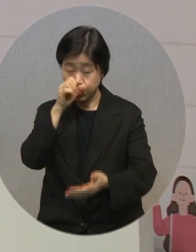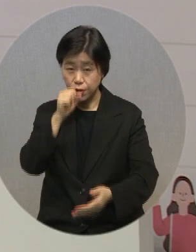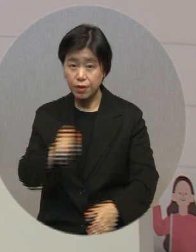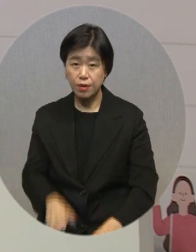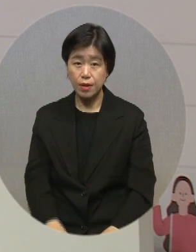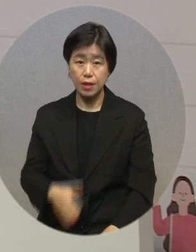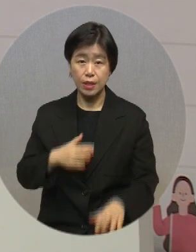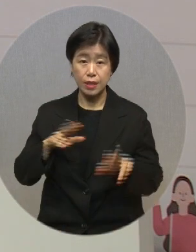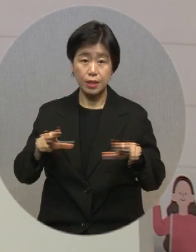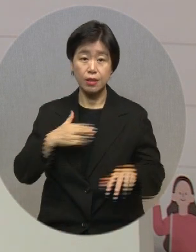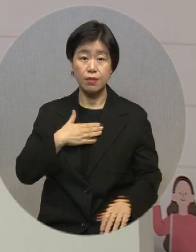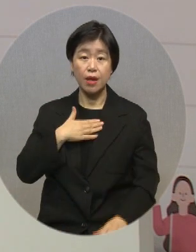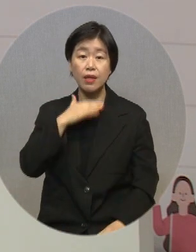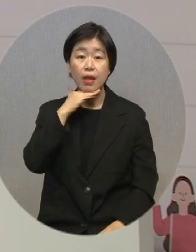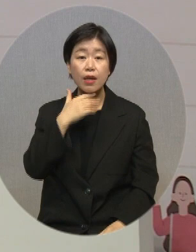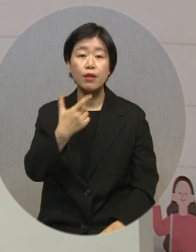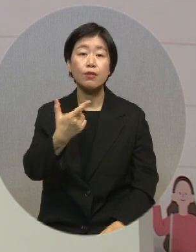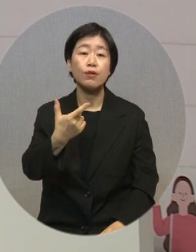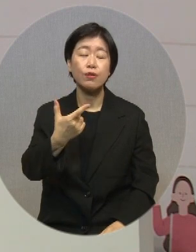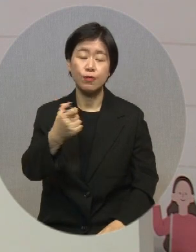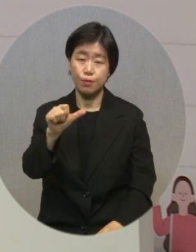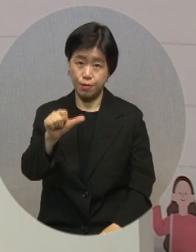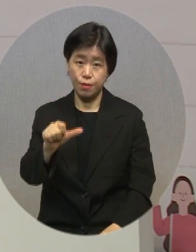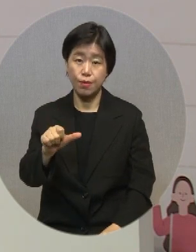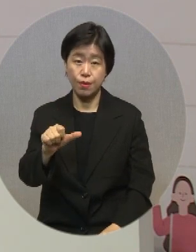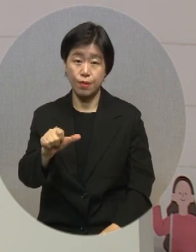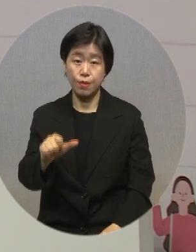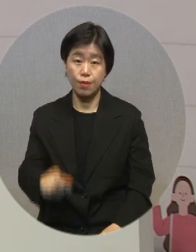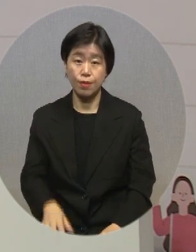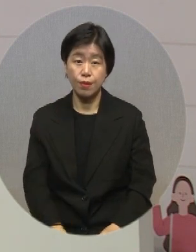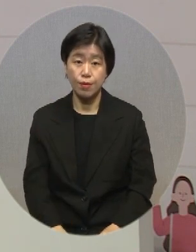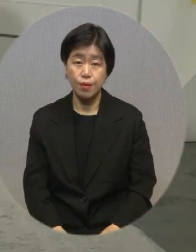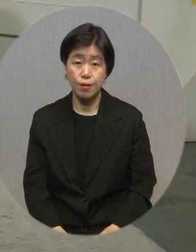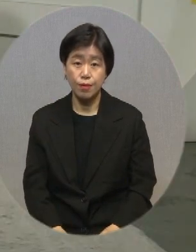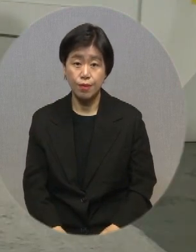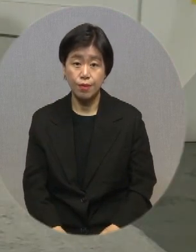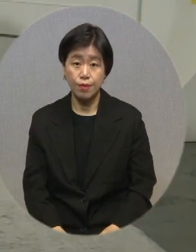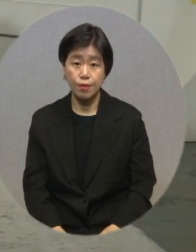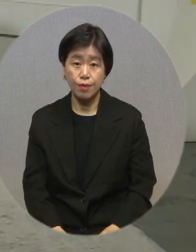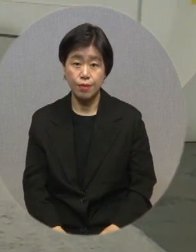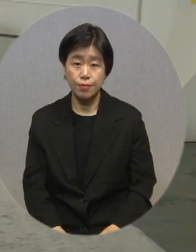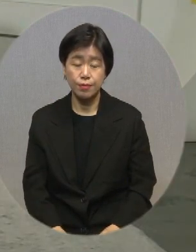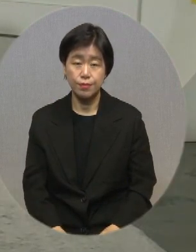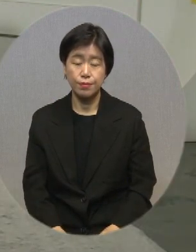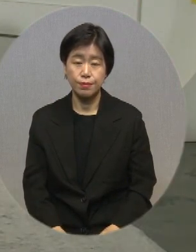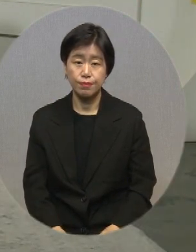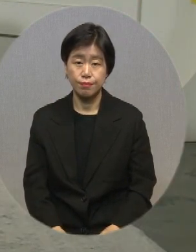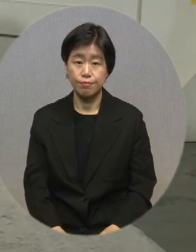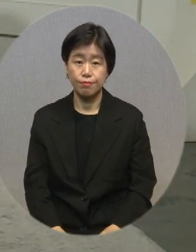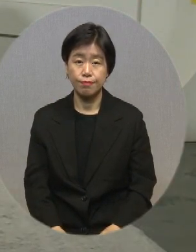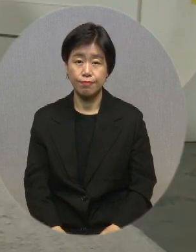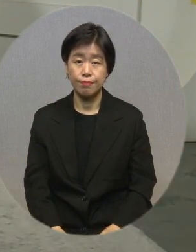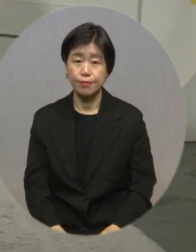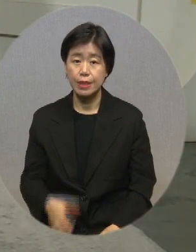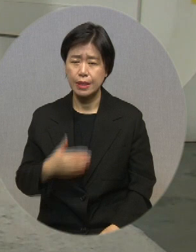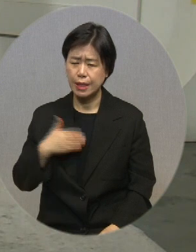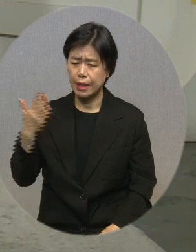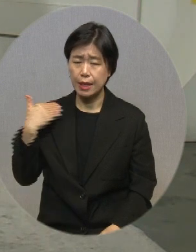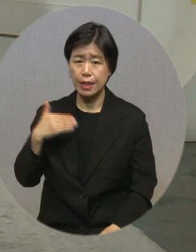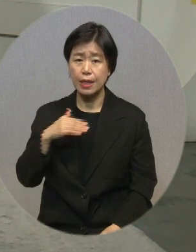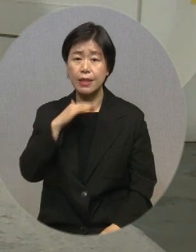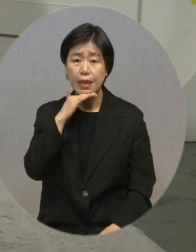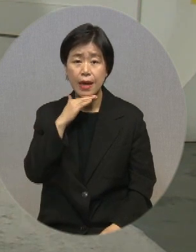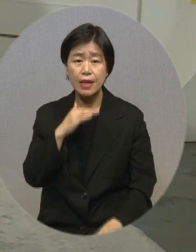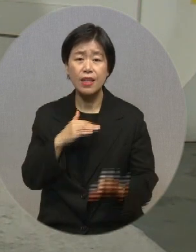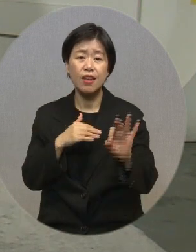6학년 5반이거든요. 네. 6학년 5반까지. 아, 6학년 5반이면 네. 65세라는 얘기겠죠? 네. 네. 네. 네.